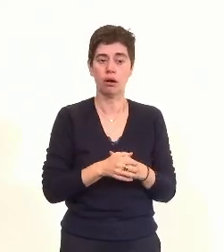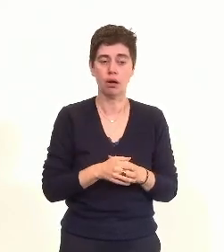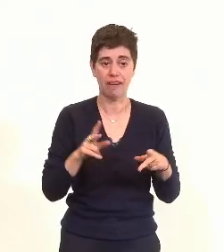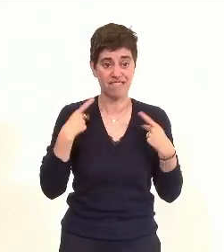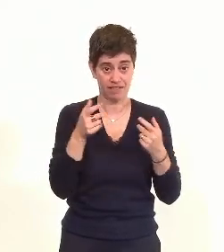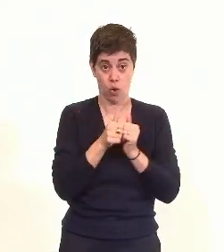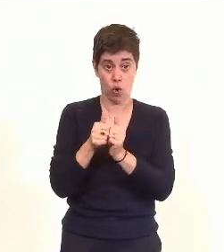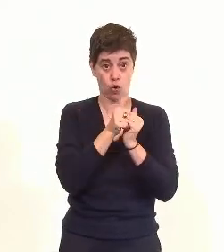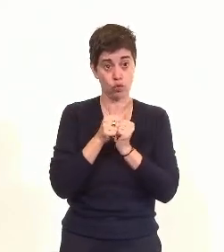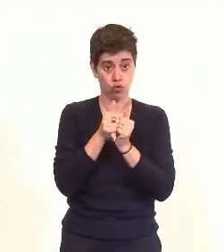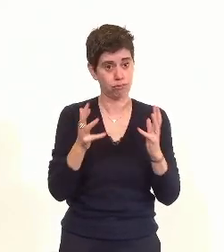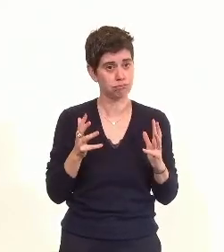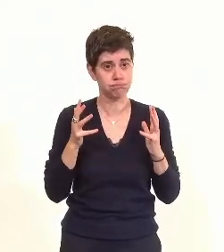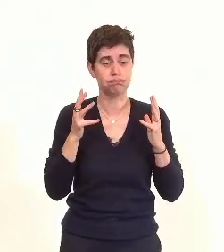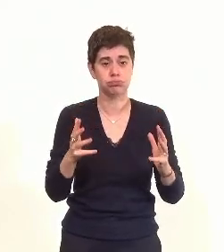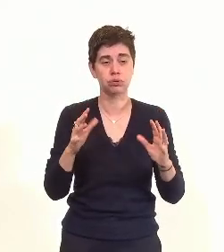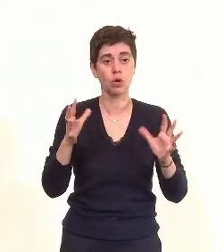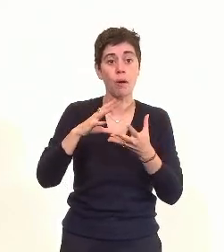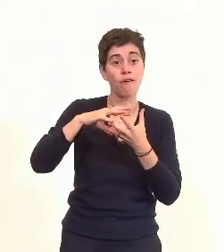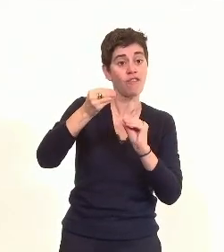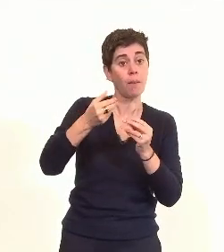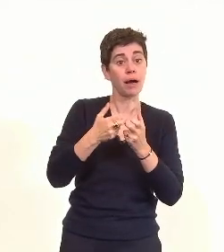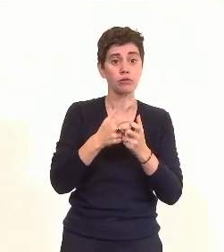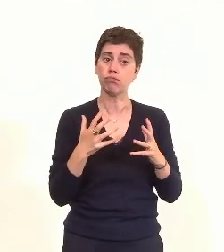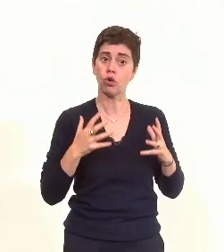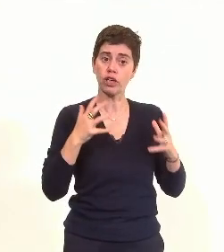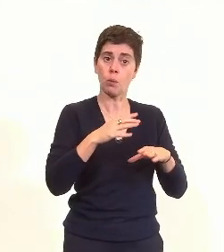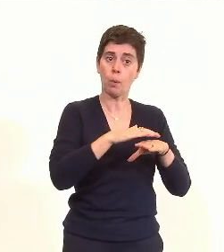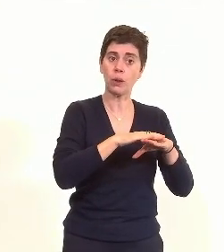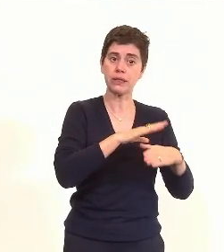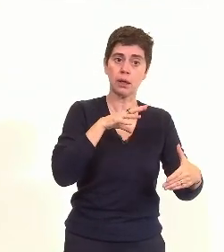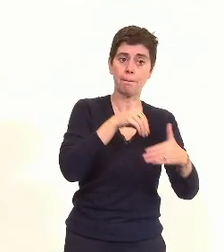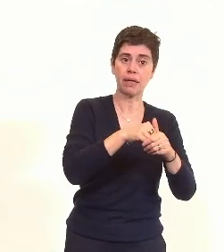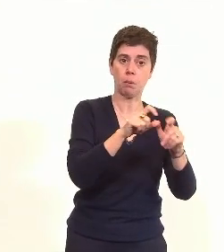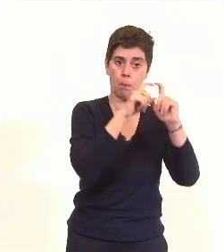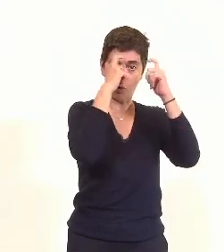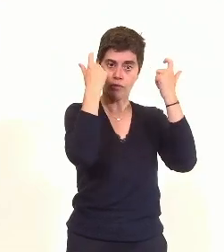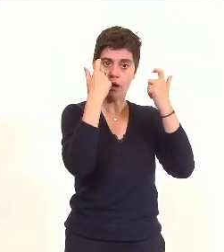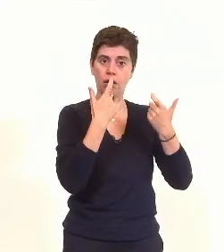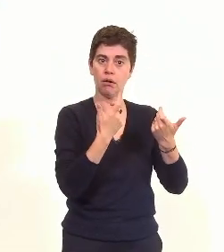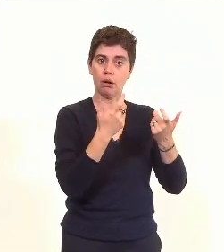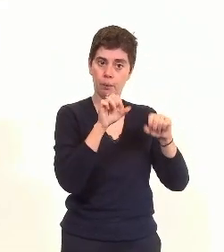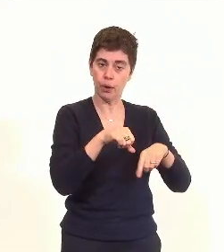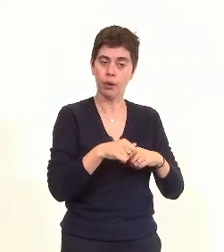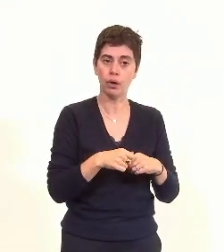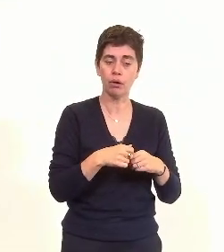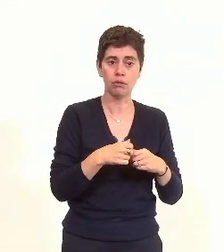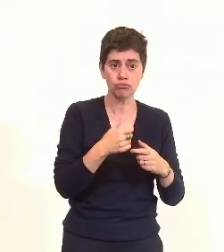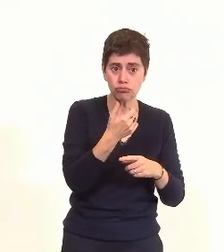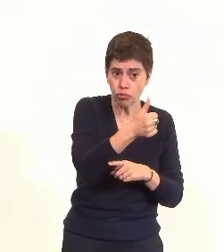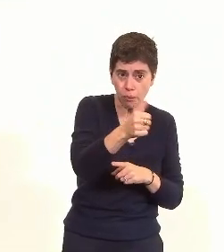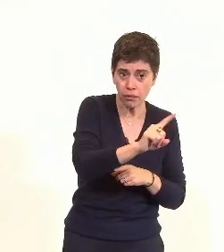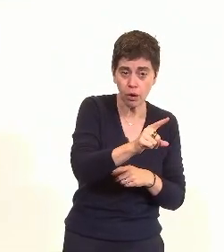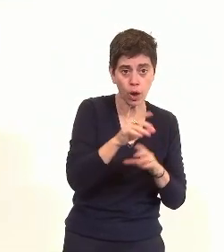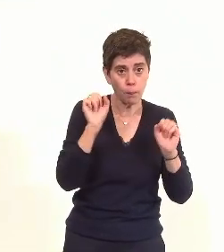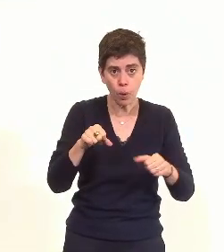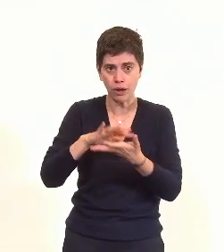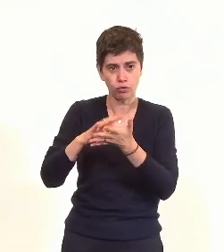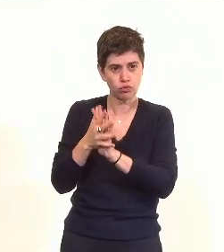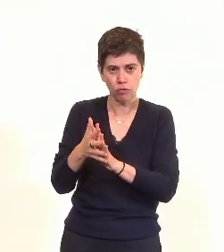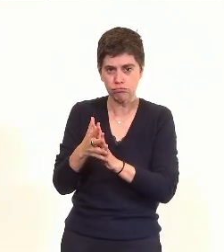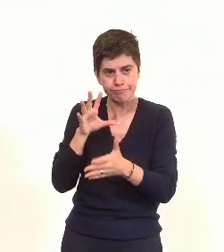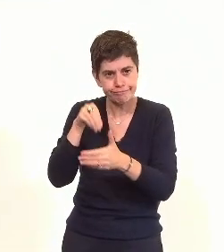ensemble. Cela peut prendre la forme de l'engagement politique, comme exercer un mandat électoral, mais pas que. C'est aussi pouvoir s'engager dans une association,